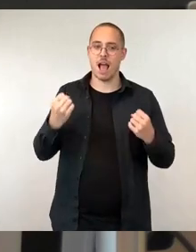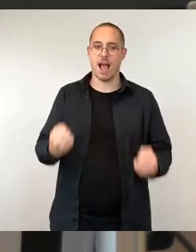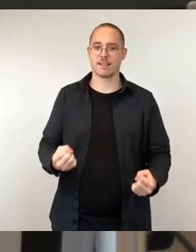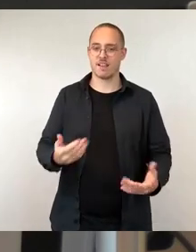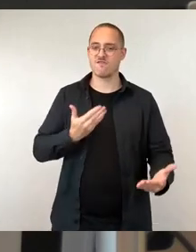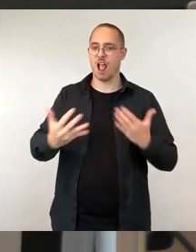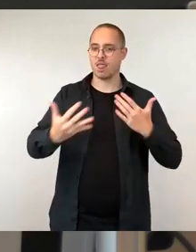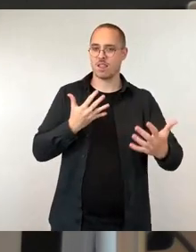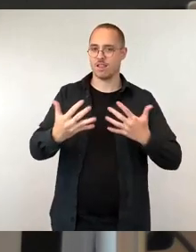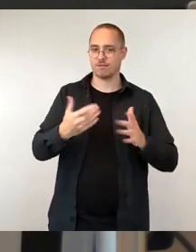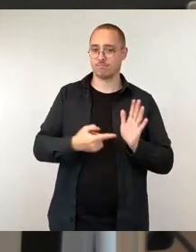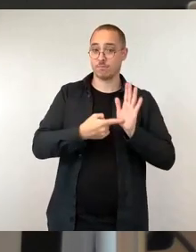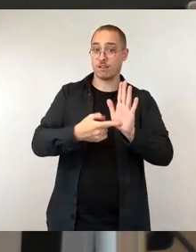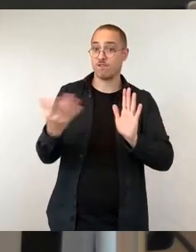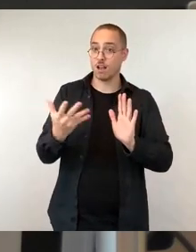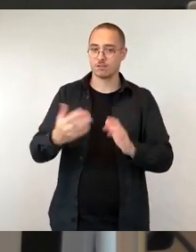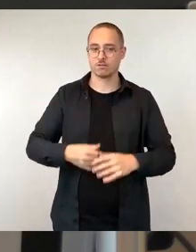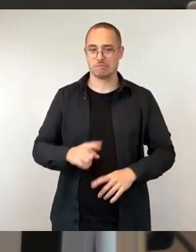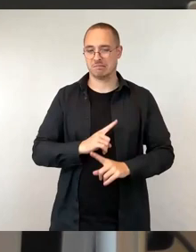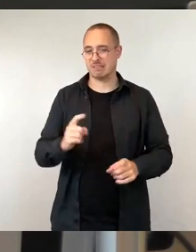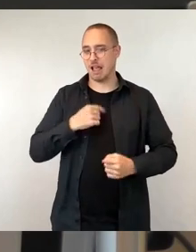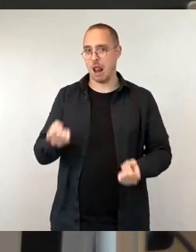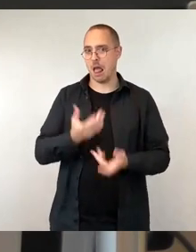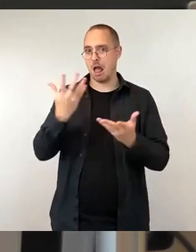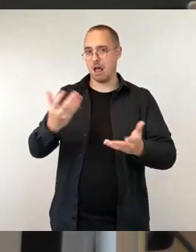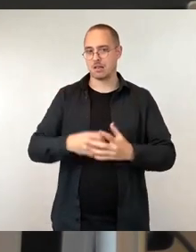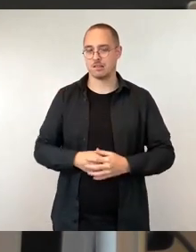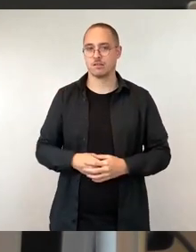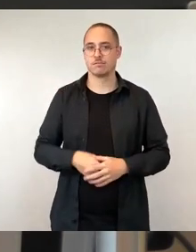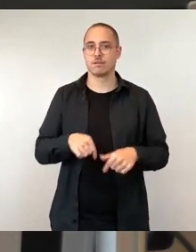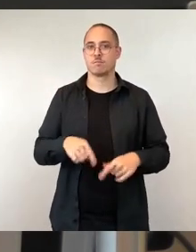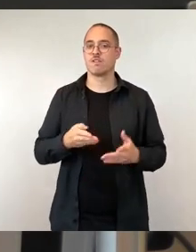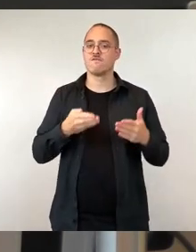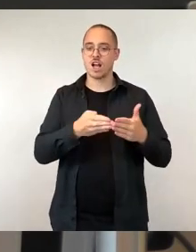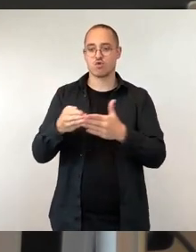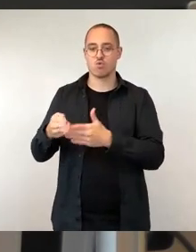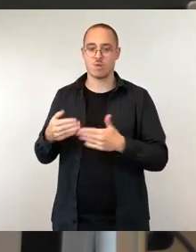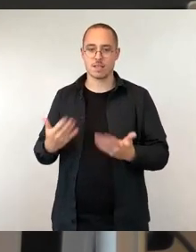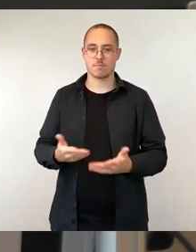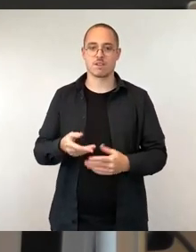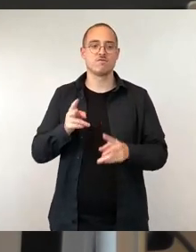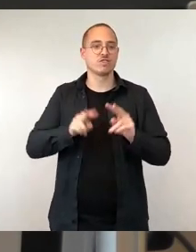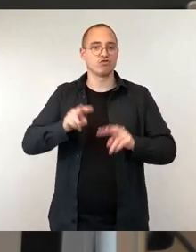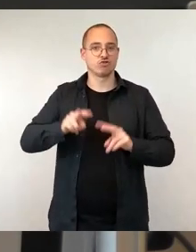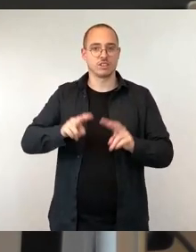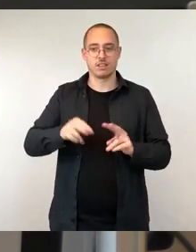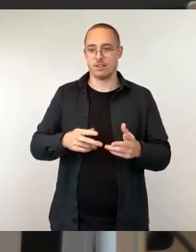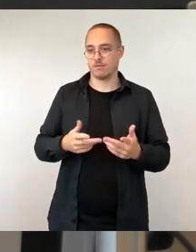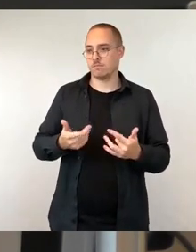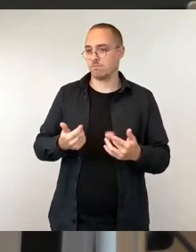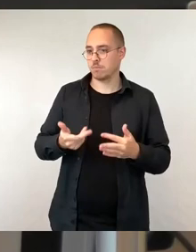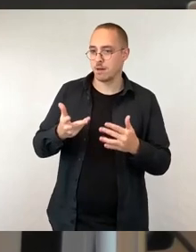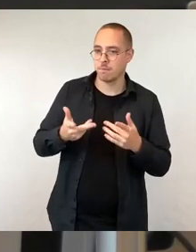Hier gibt es Fraktionen, da haben sich Menschen auch aus verschiedenen Wählervereinigungen und Parteien zusammengefunden. Es gibt Fraktionen, die sich aus